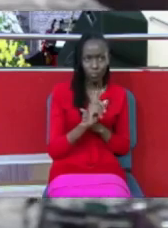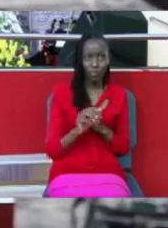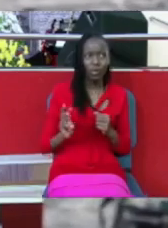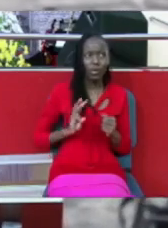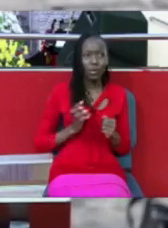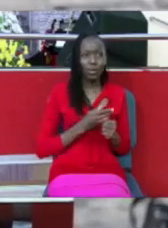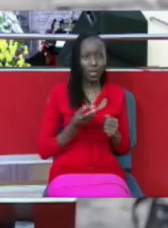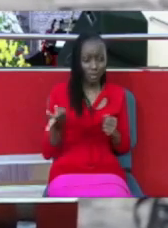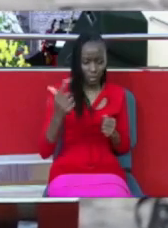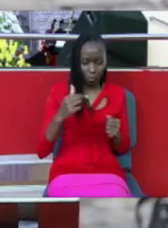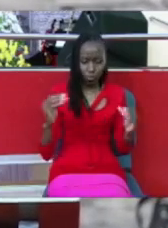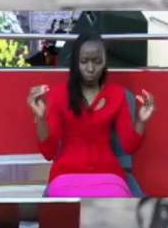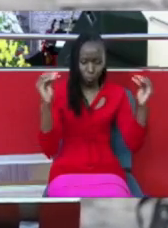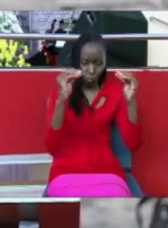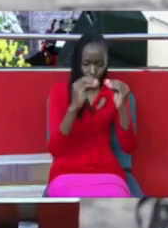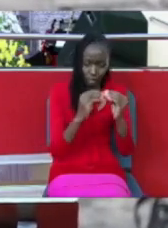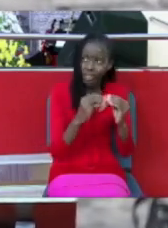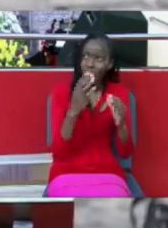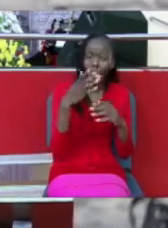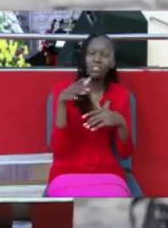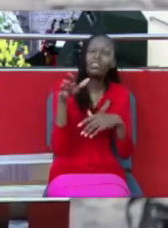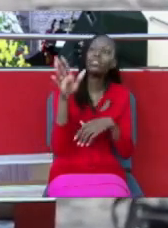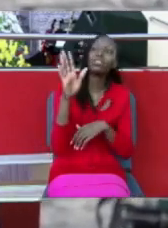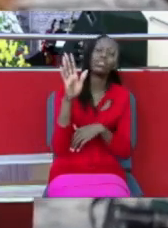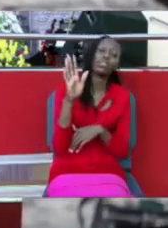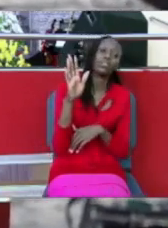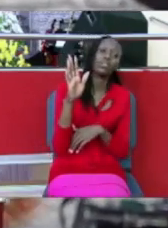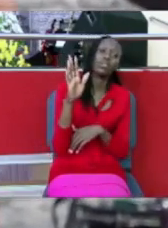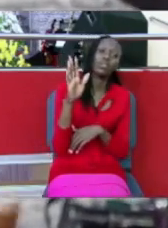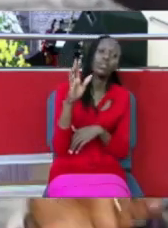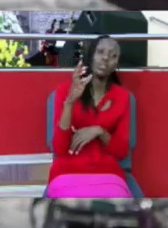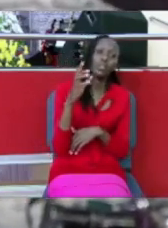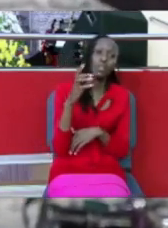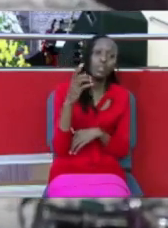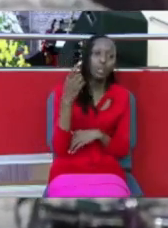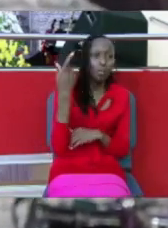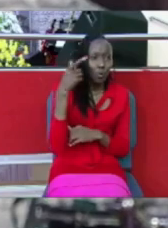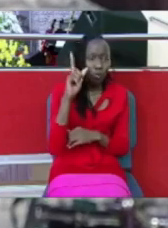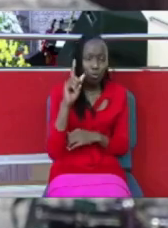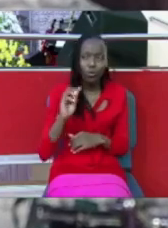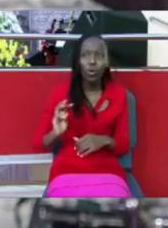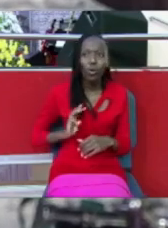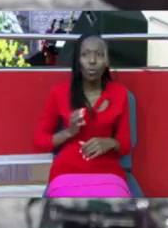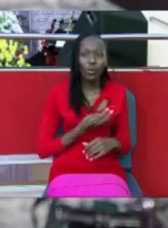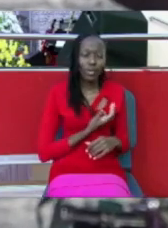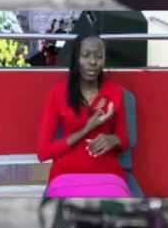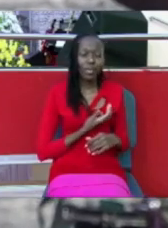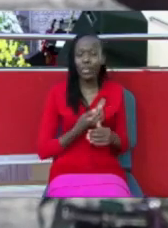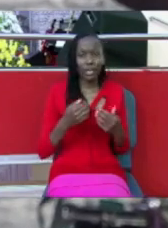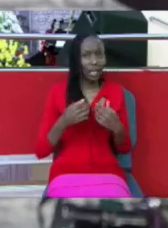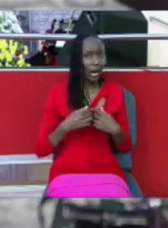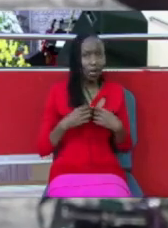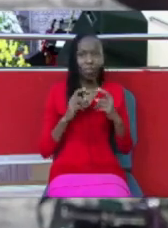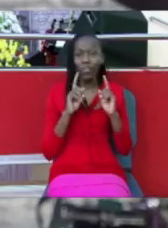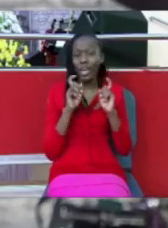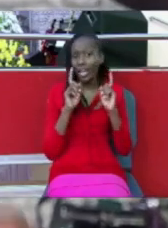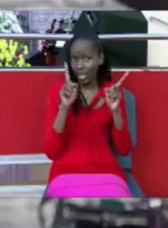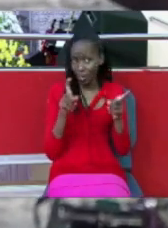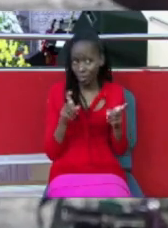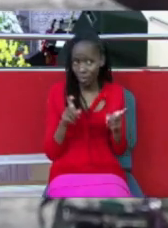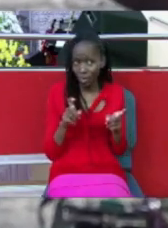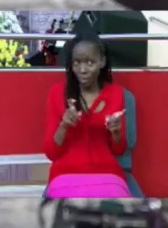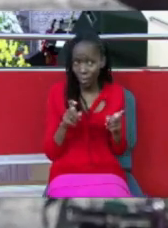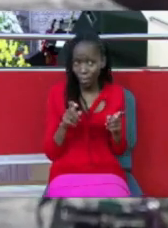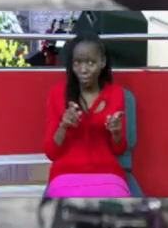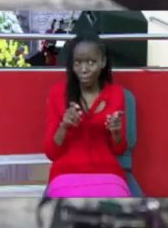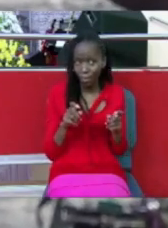to encounter God. Tulikuja kupatana na Mungu. But since we have a full-time enemy, lakini kwa sababu tunaye adui wa nyakati zote, and we